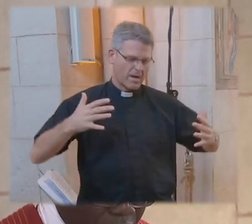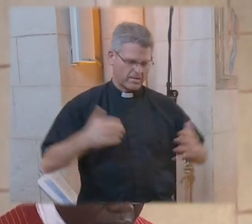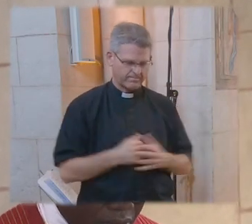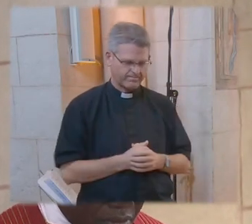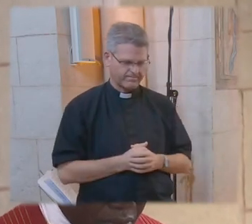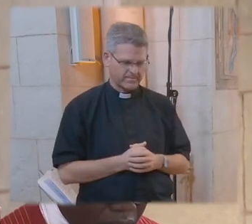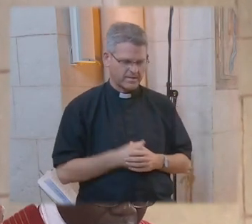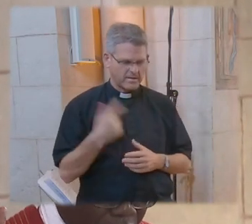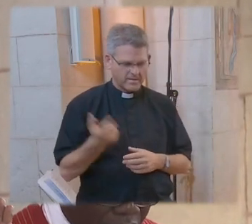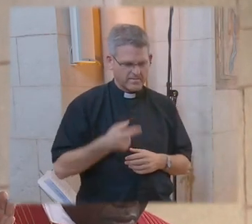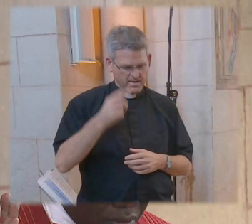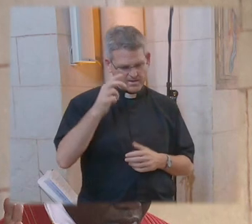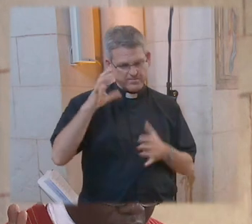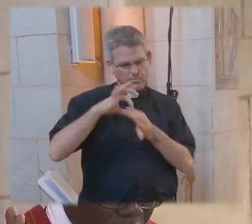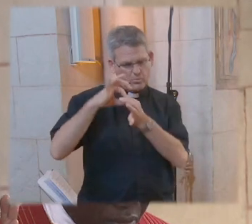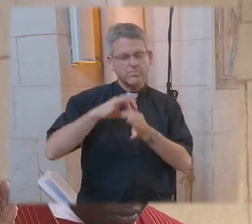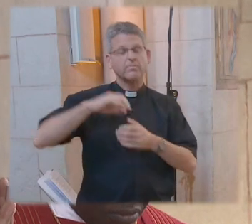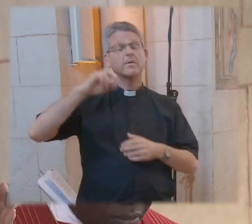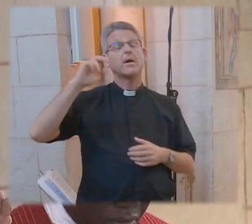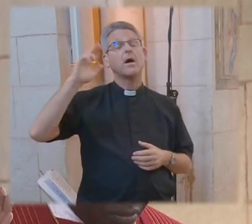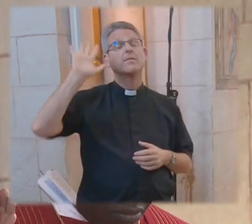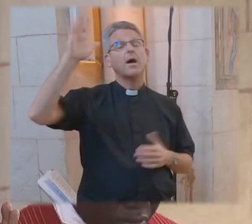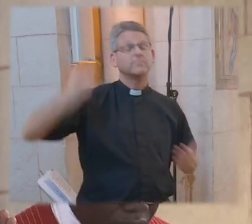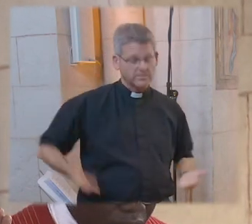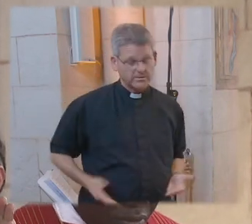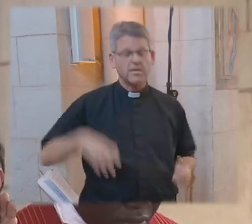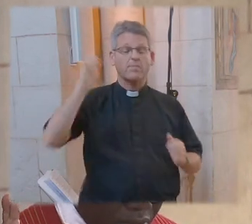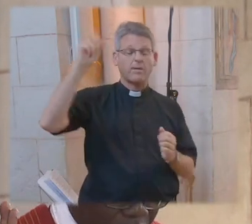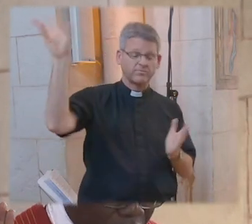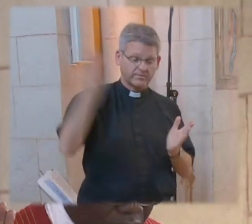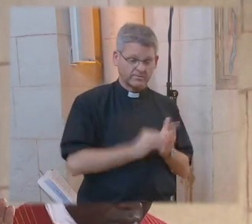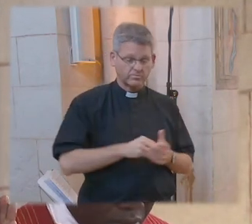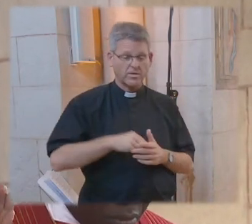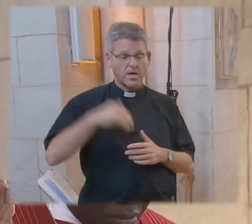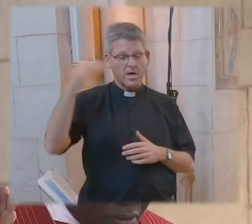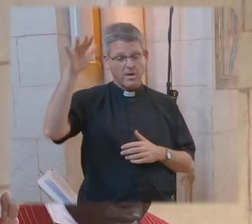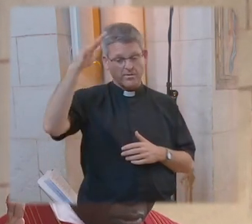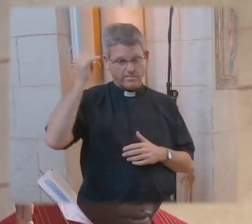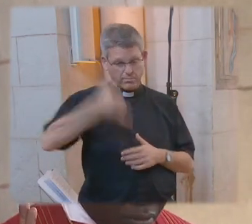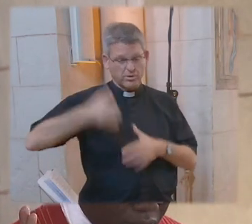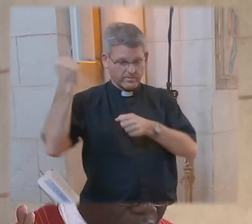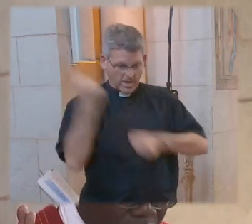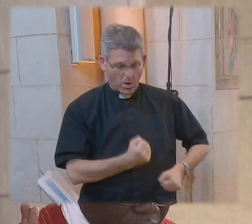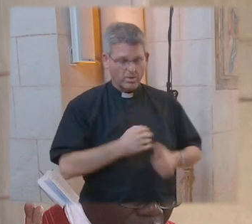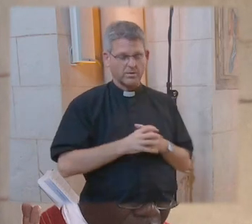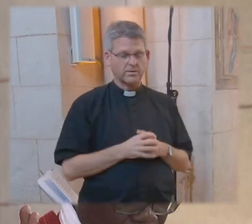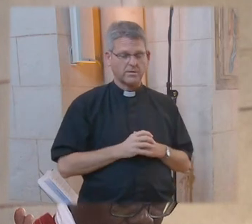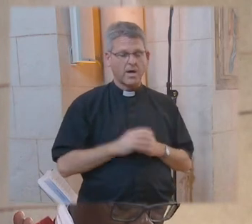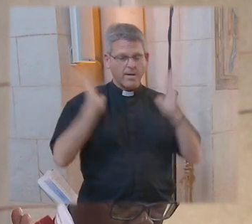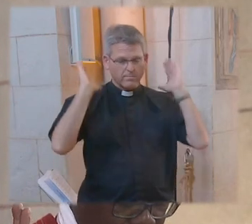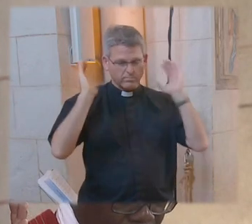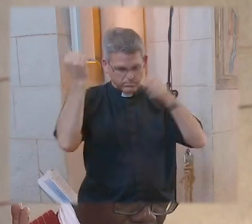Deinen Diener, unseren Papst Franziskus, unseren Bischof George und die Gemeinschaft der